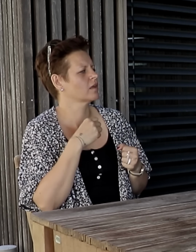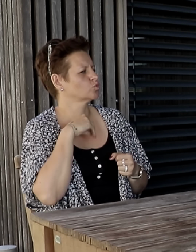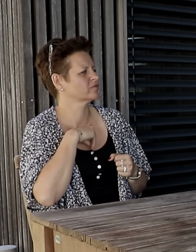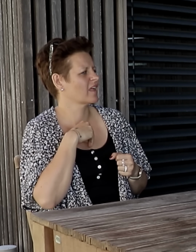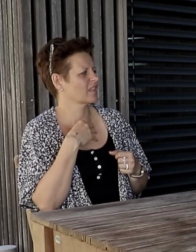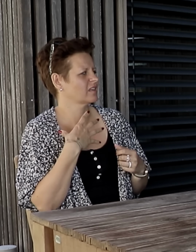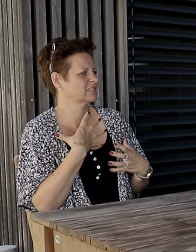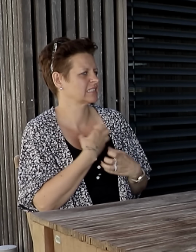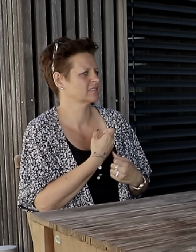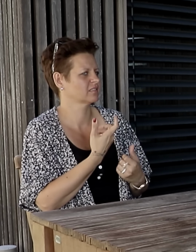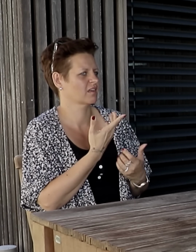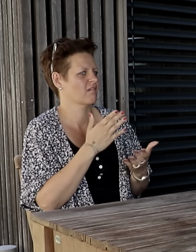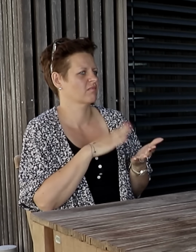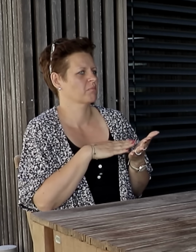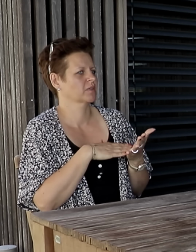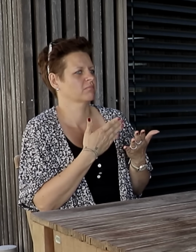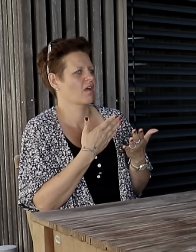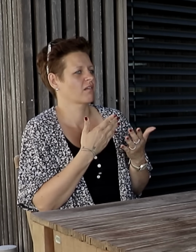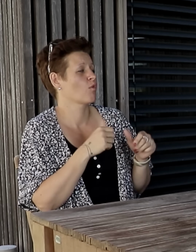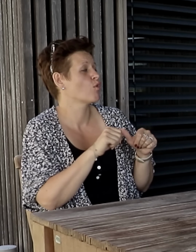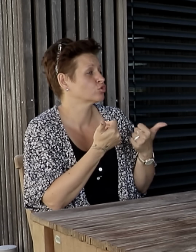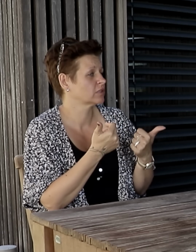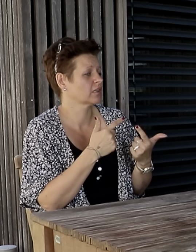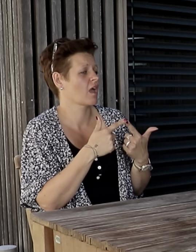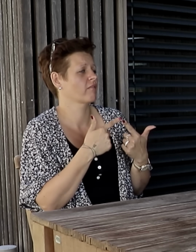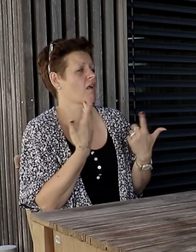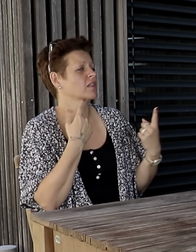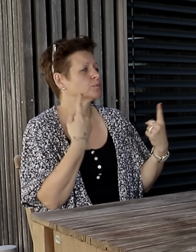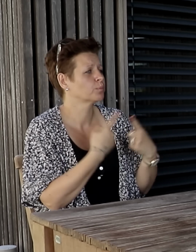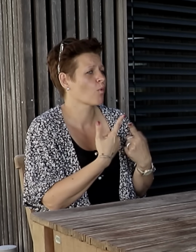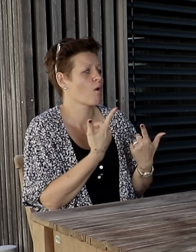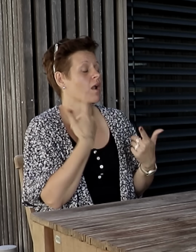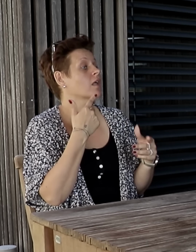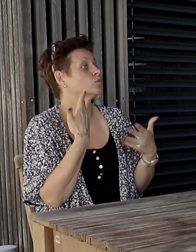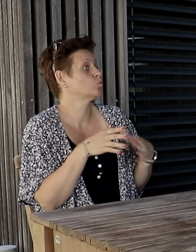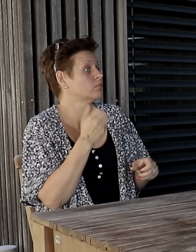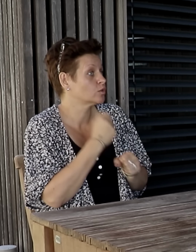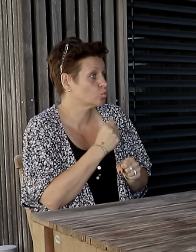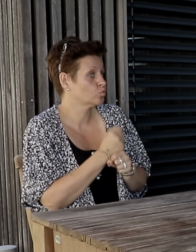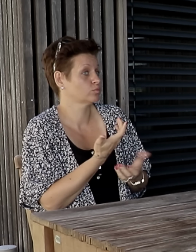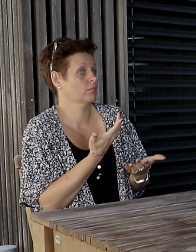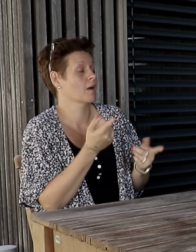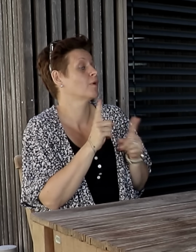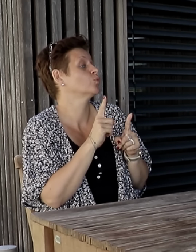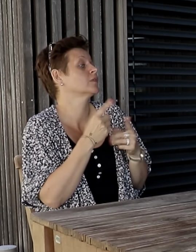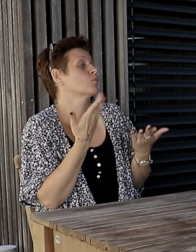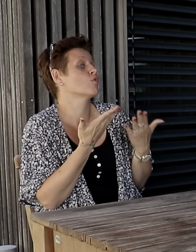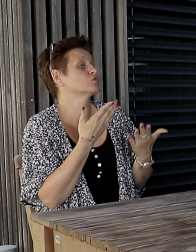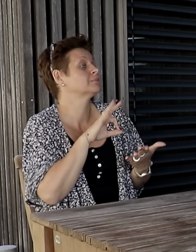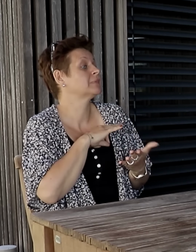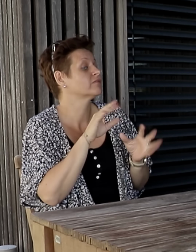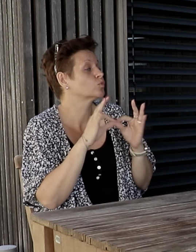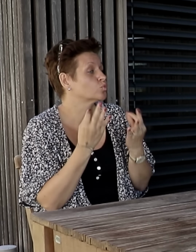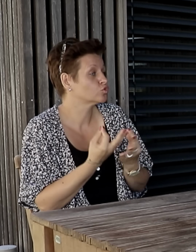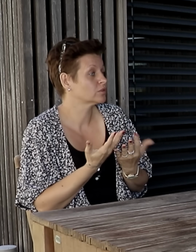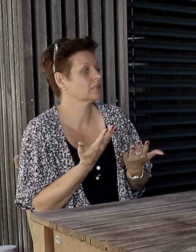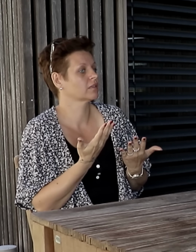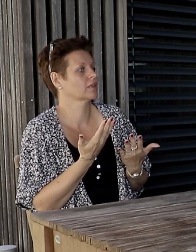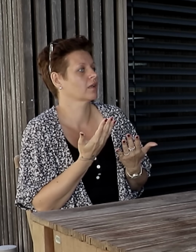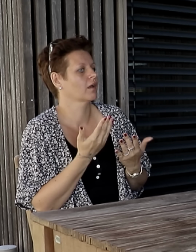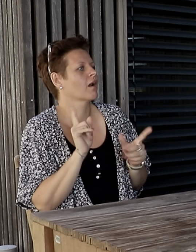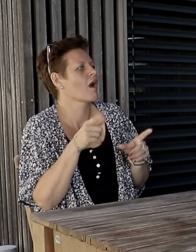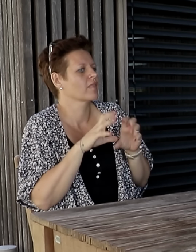Zanima pa me, kako v primeru hudih čustvenih stisk, pretresov, na primer v primeru ločitve, kakšnih sporov hudih, izguba službe,